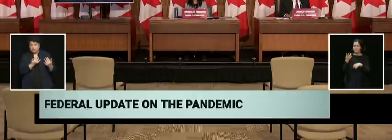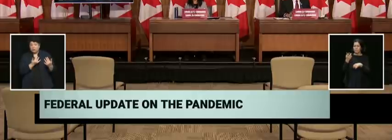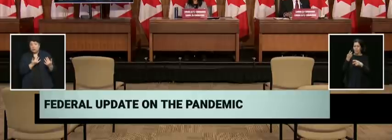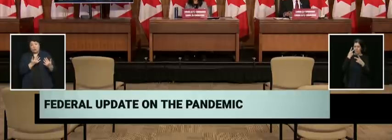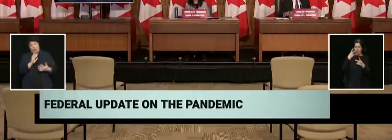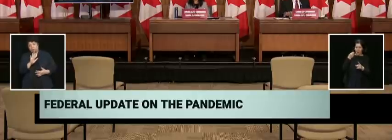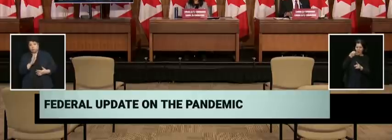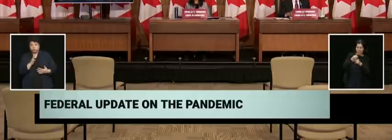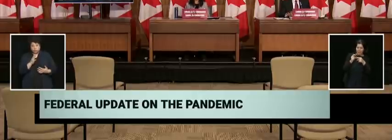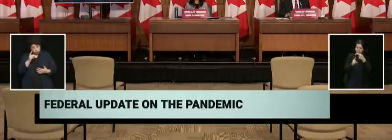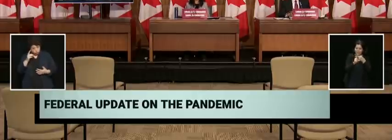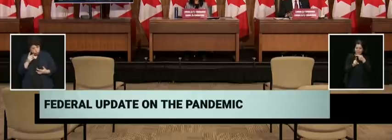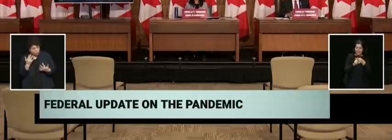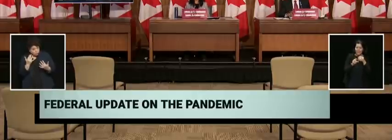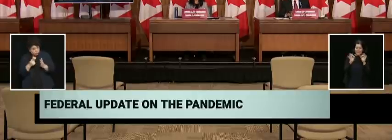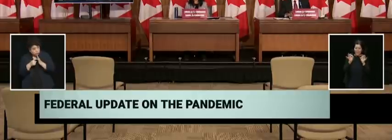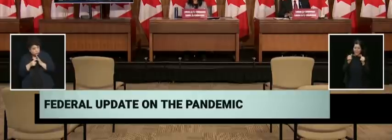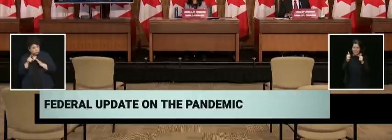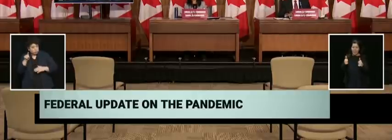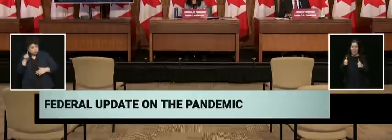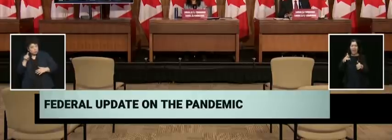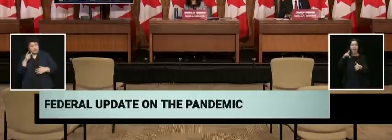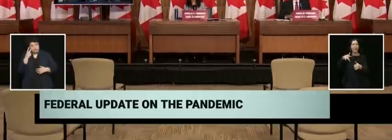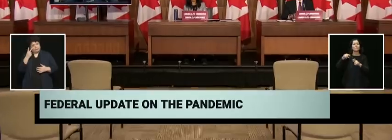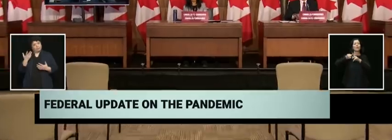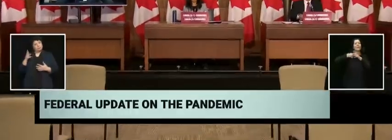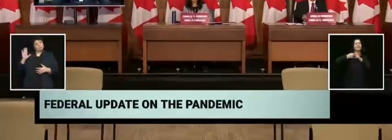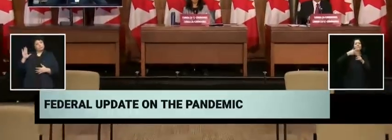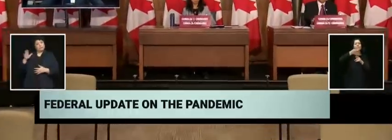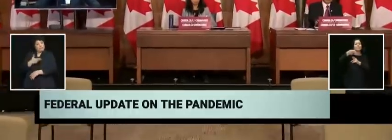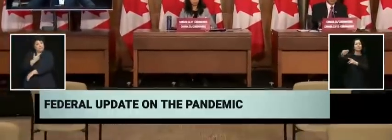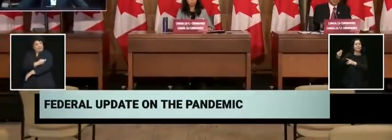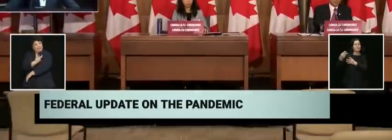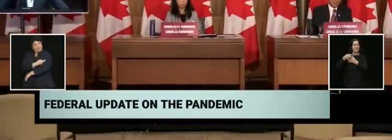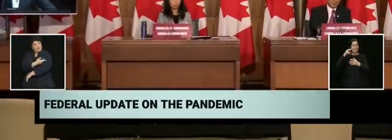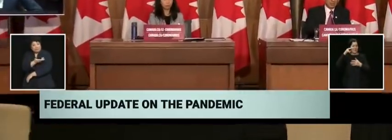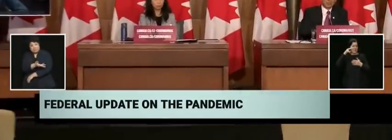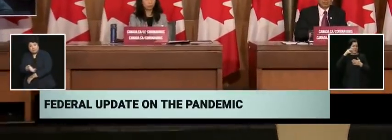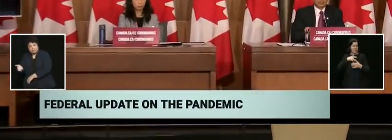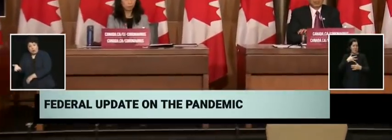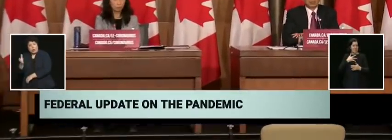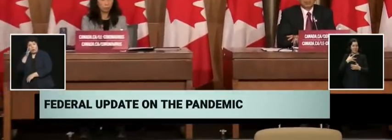sur les projections que vous faites régulièrement?